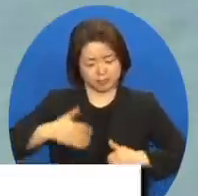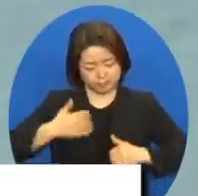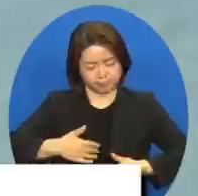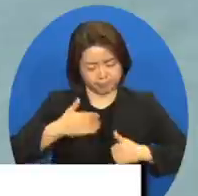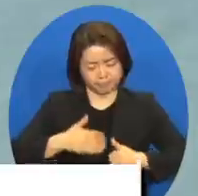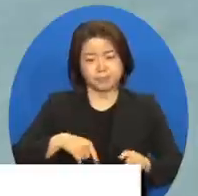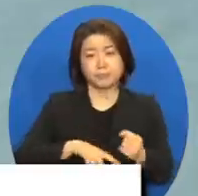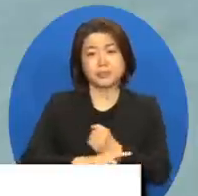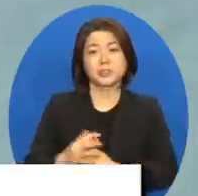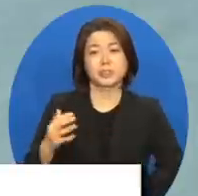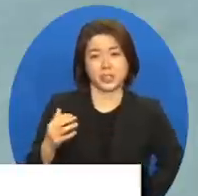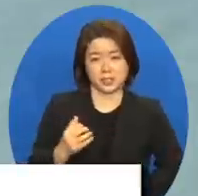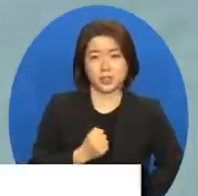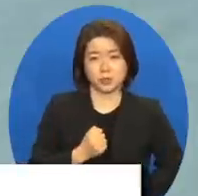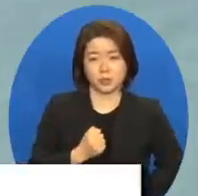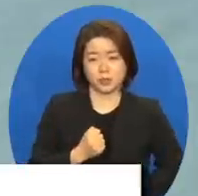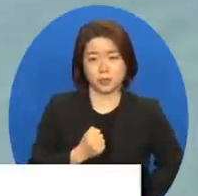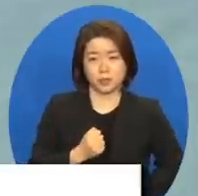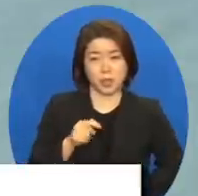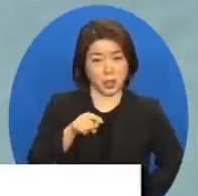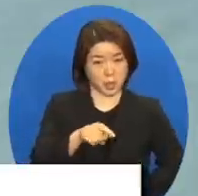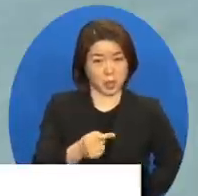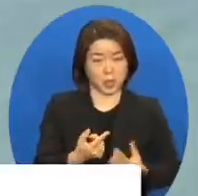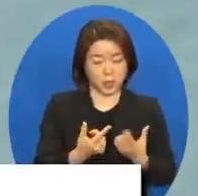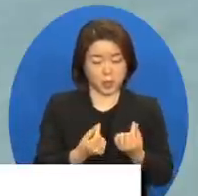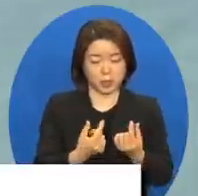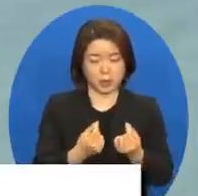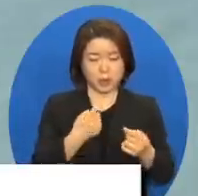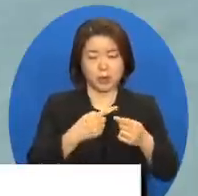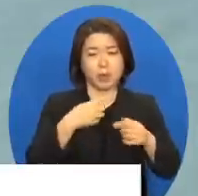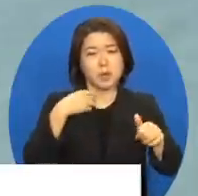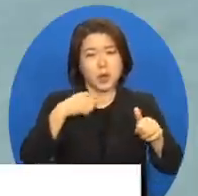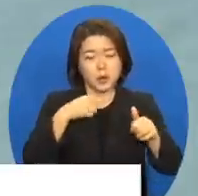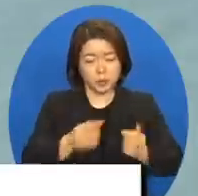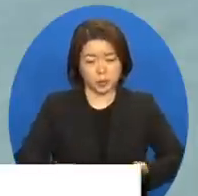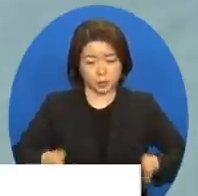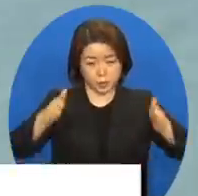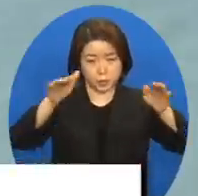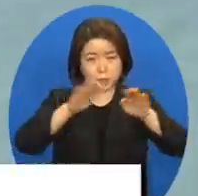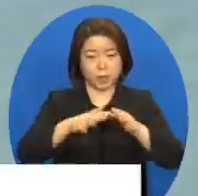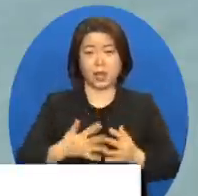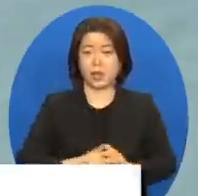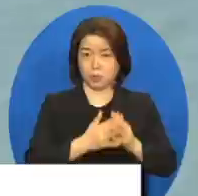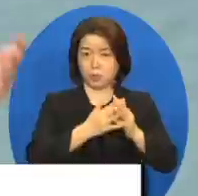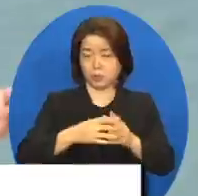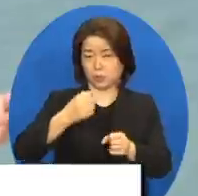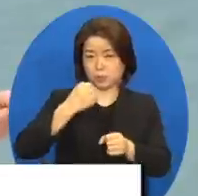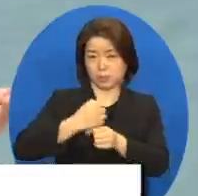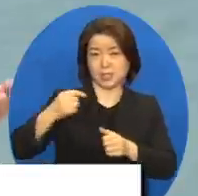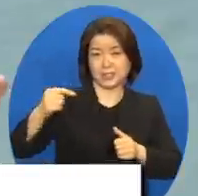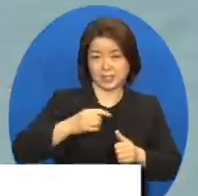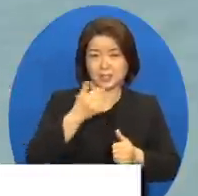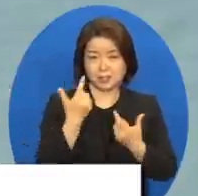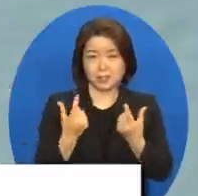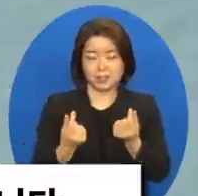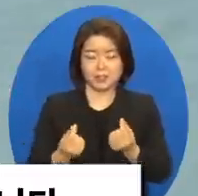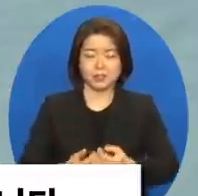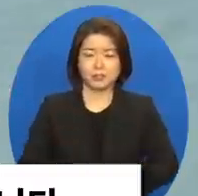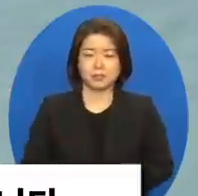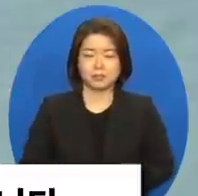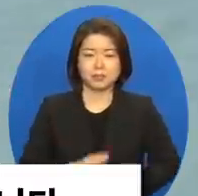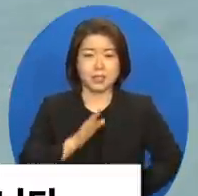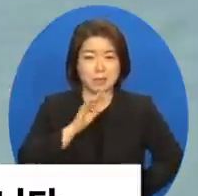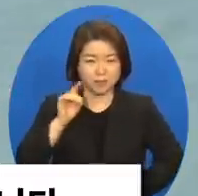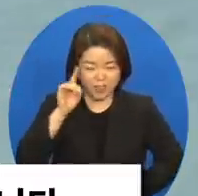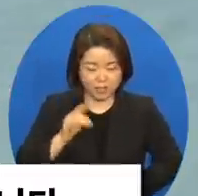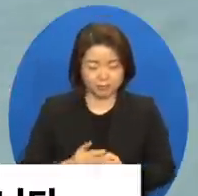신신당부하시는 뜻으로 저런 교육관 건축을 하게 하신 것 같습니다. 물론 건물을 지었다고 우리